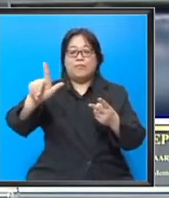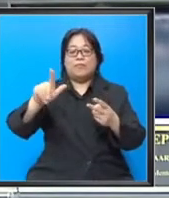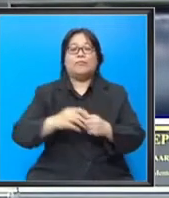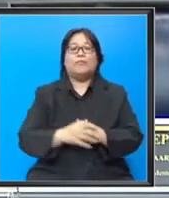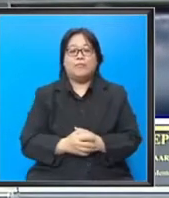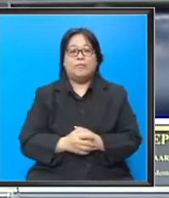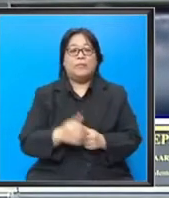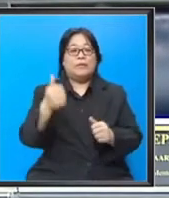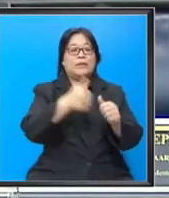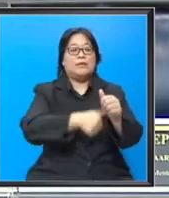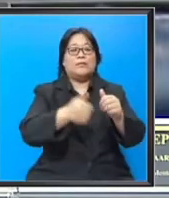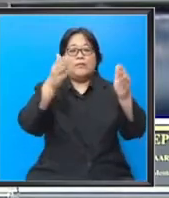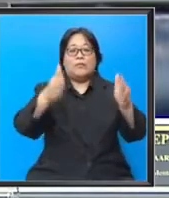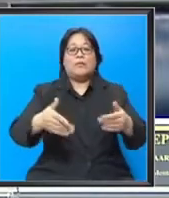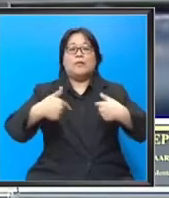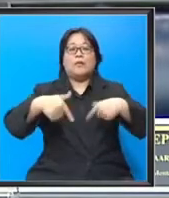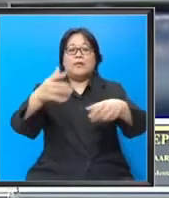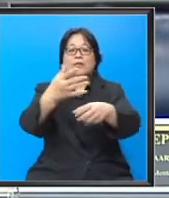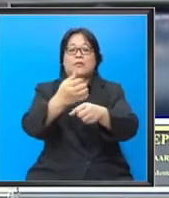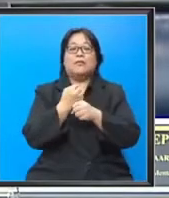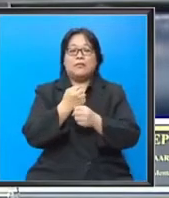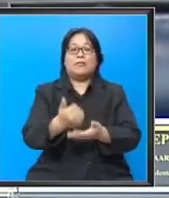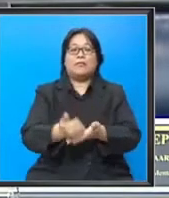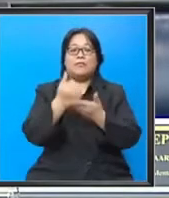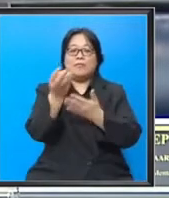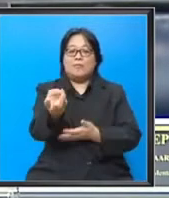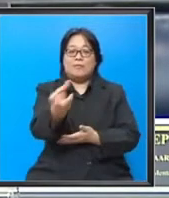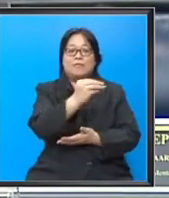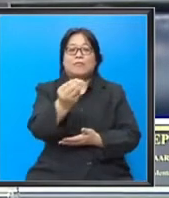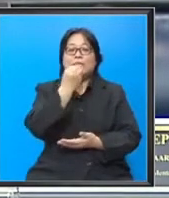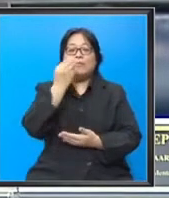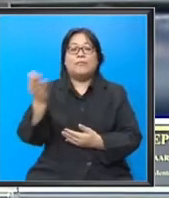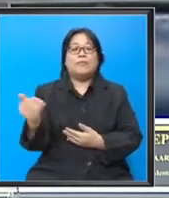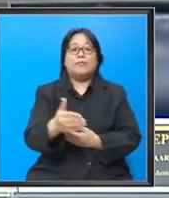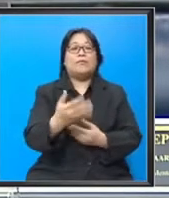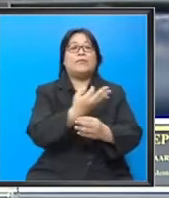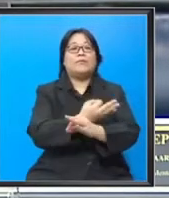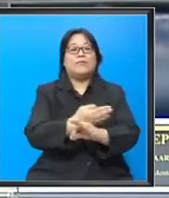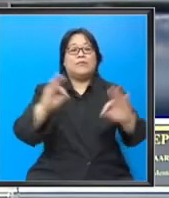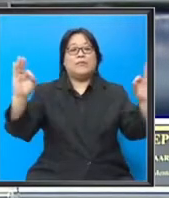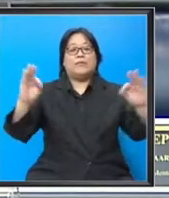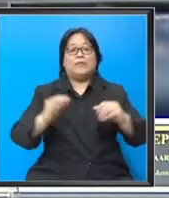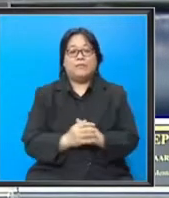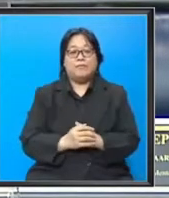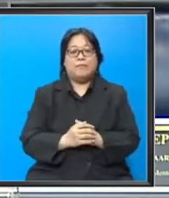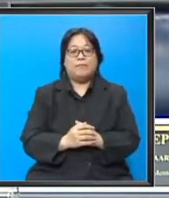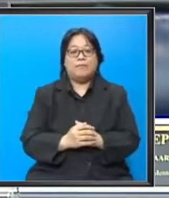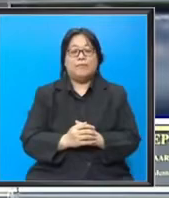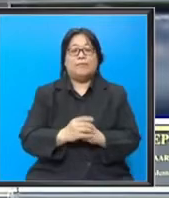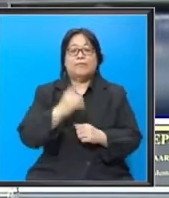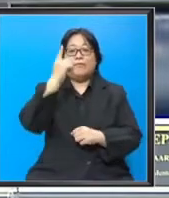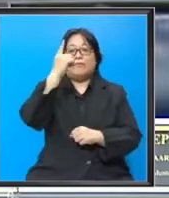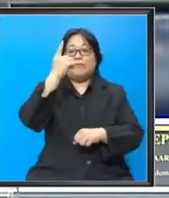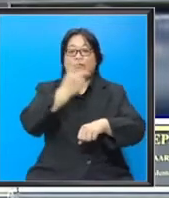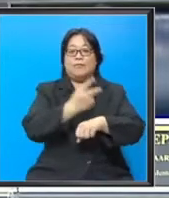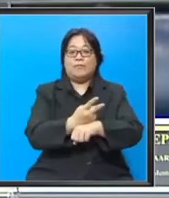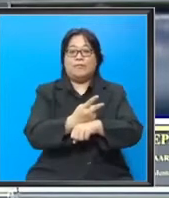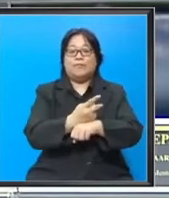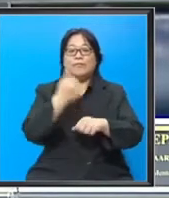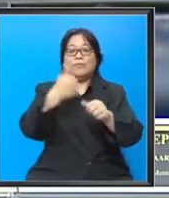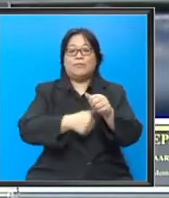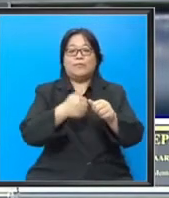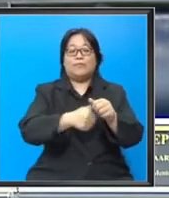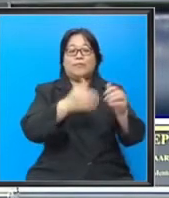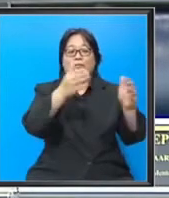pohon play untuk memohon bantuan benih dan makanan ikan secara percuma yaitu sekali dan bagi setiap